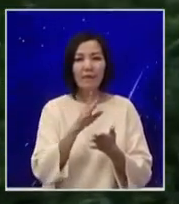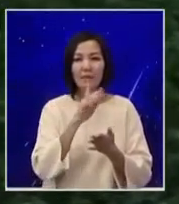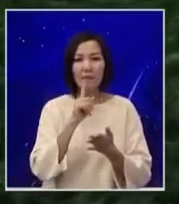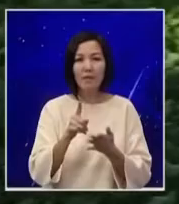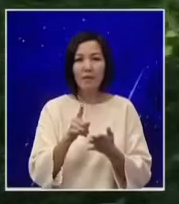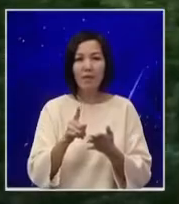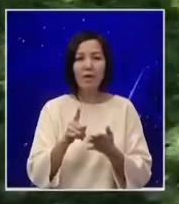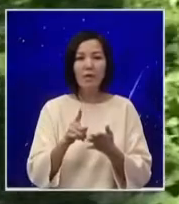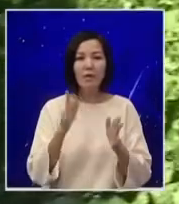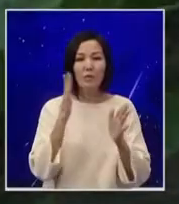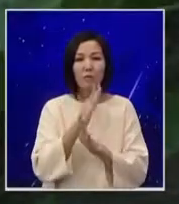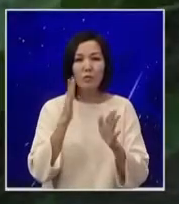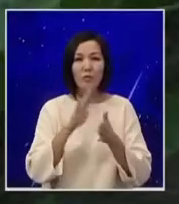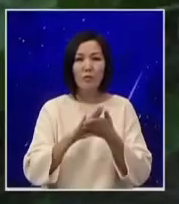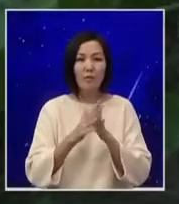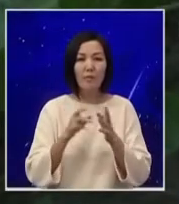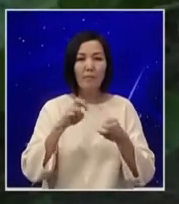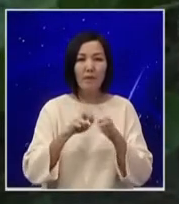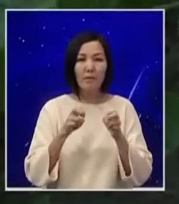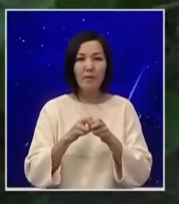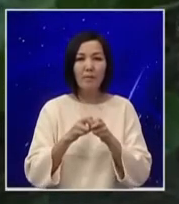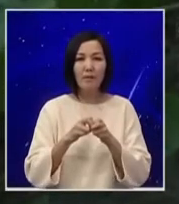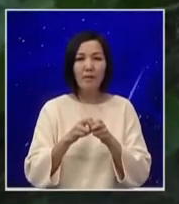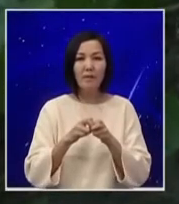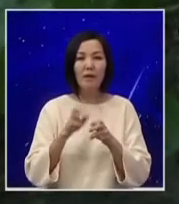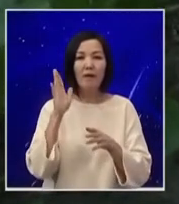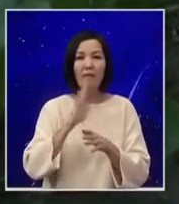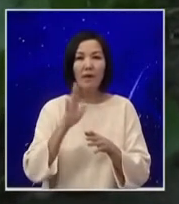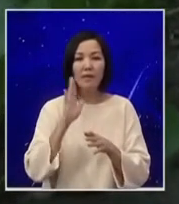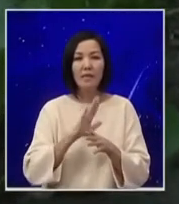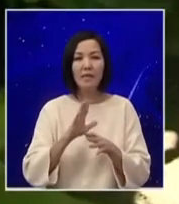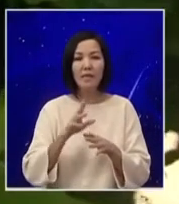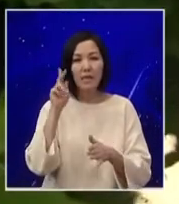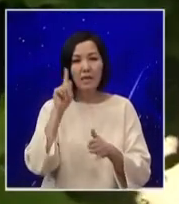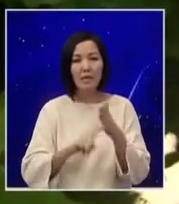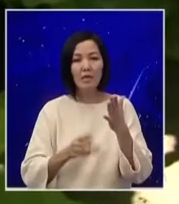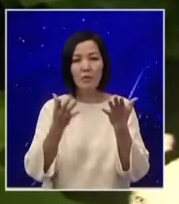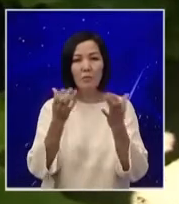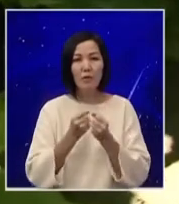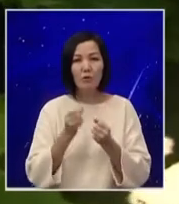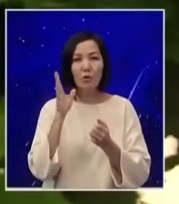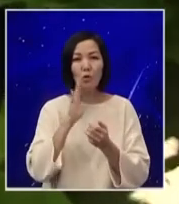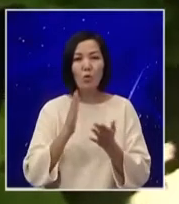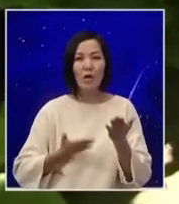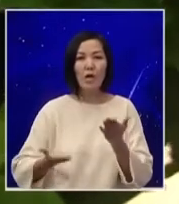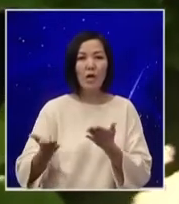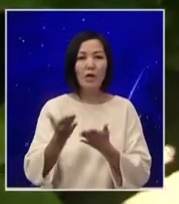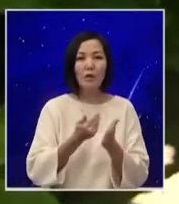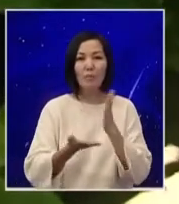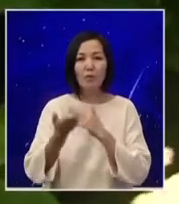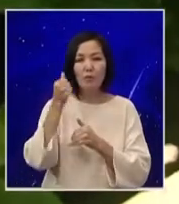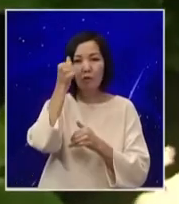учетом климатических условий и проблемами с подачей воды аграрии надеются получить урожай на уровне прошлого